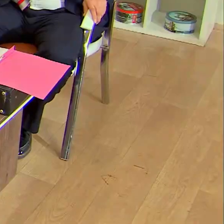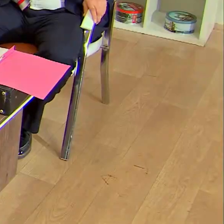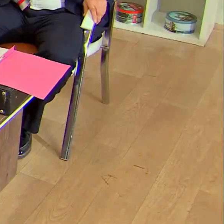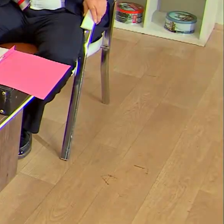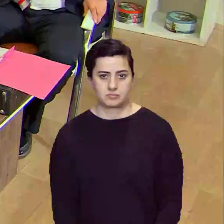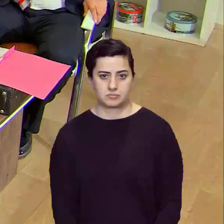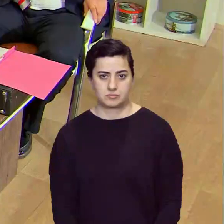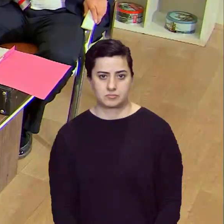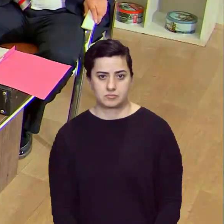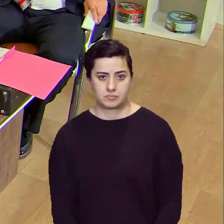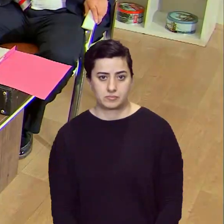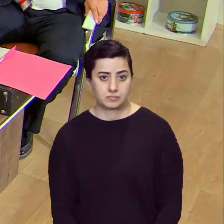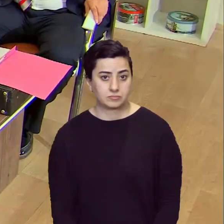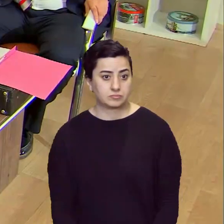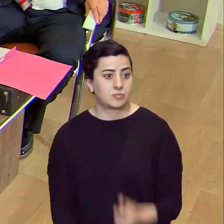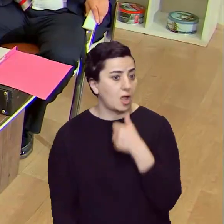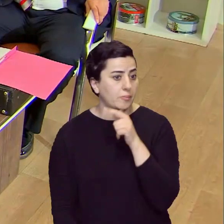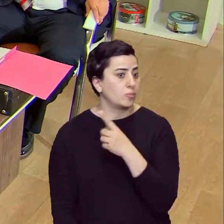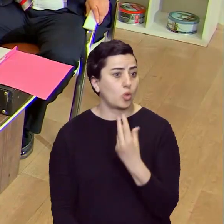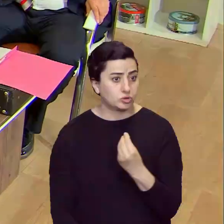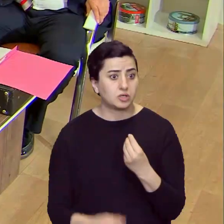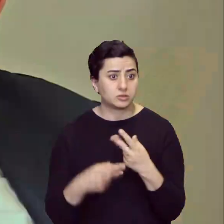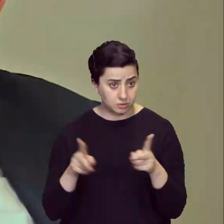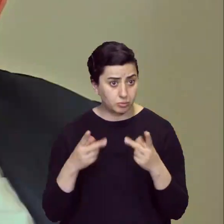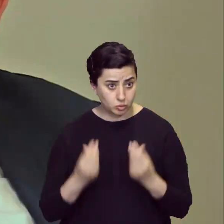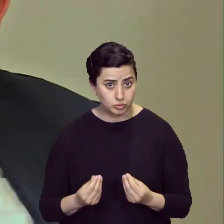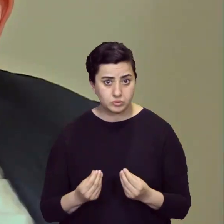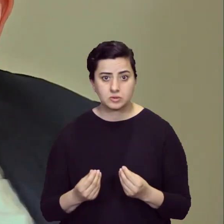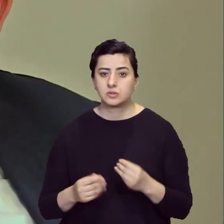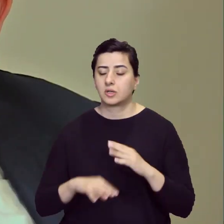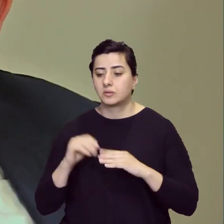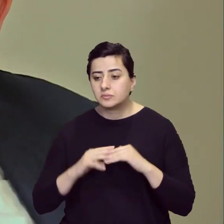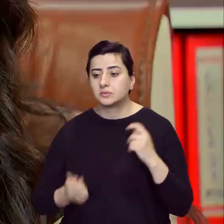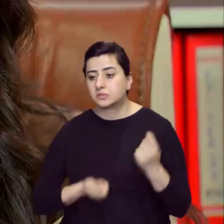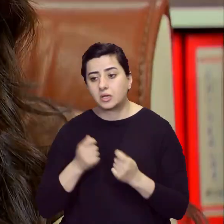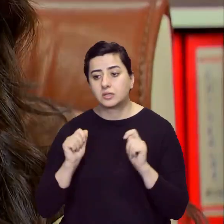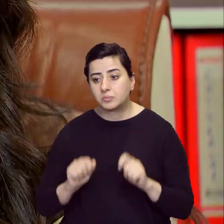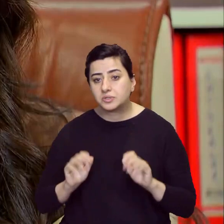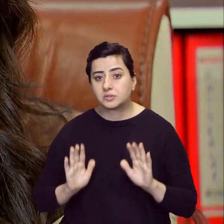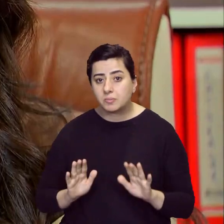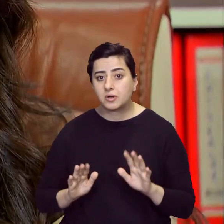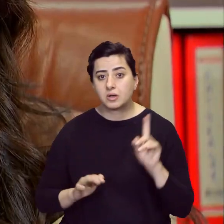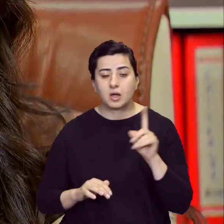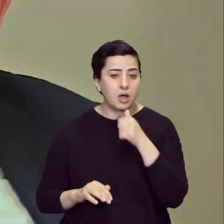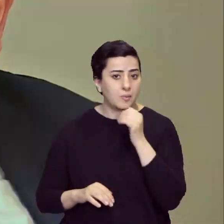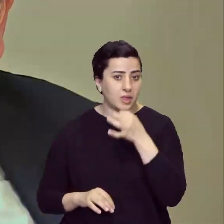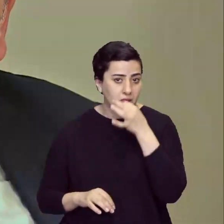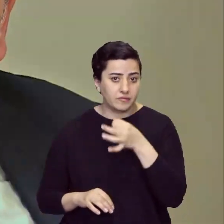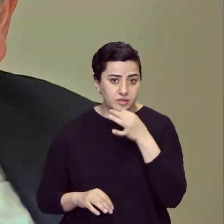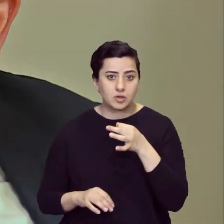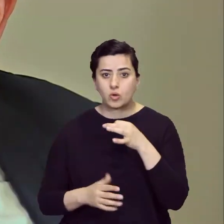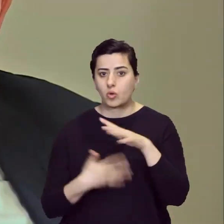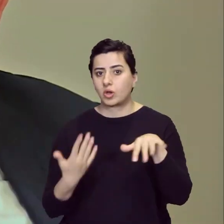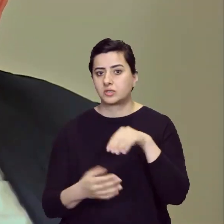Emlakçı. Abimin durumu ne olacak? Çıkabilecek mi dışarı? Elimizden geleni yapacağız. Abinizin ifadesi